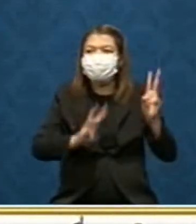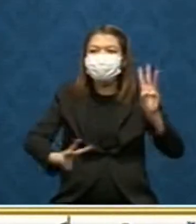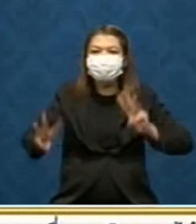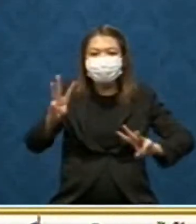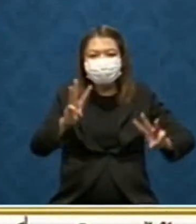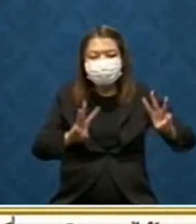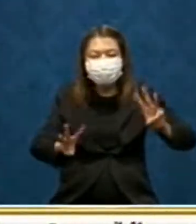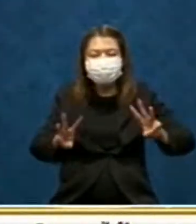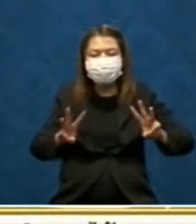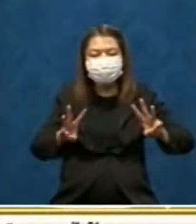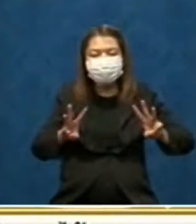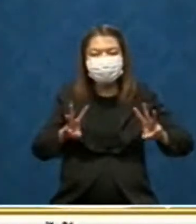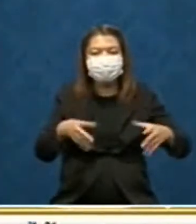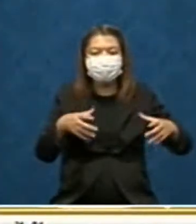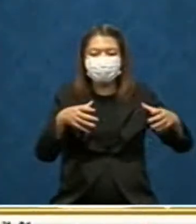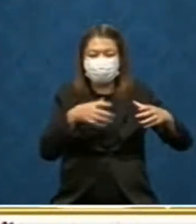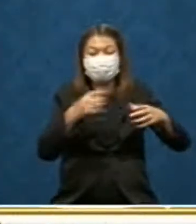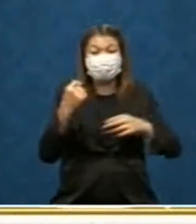สั